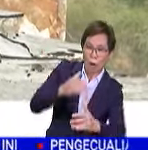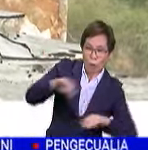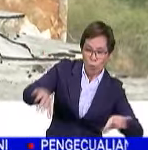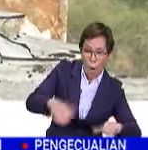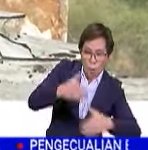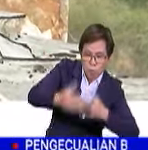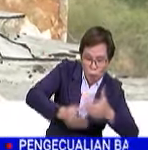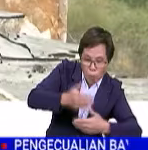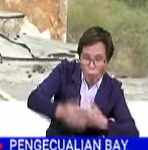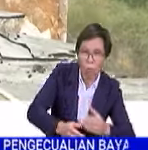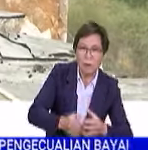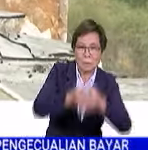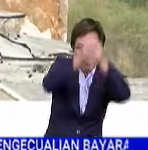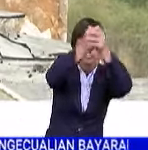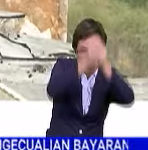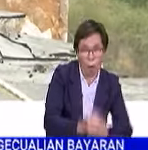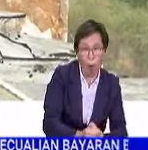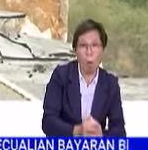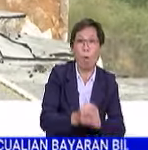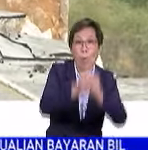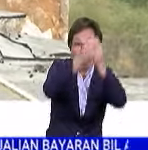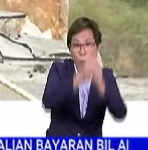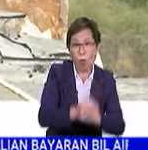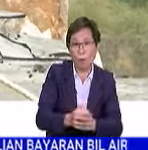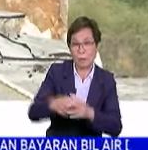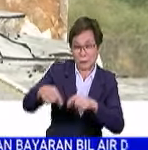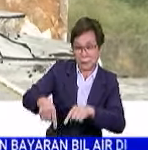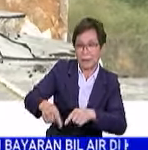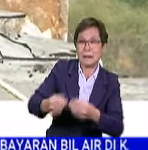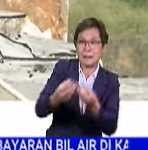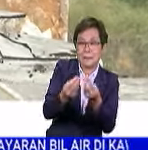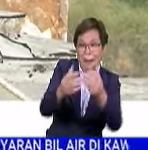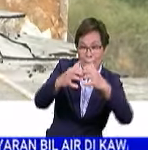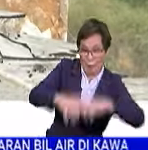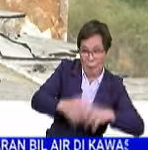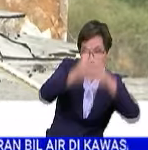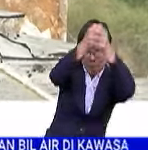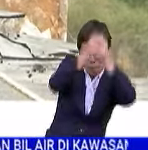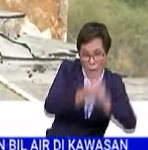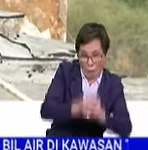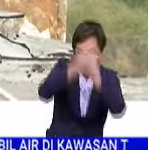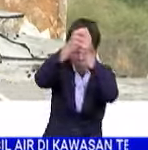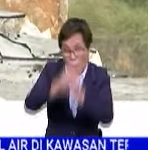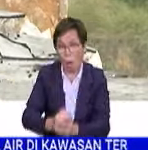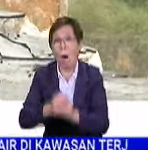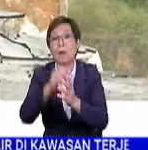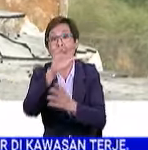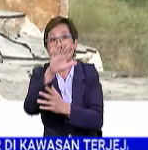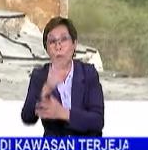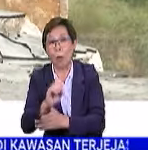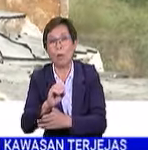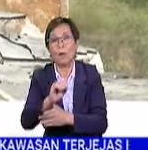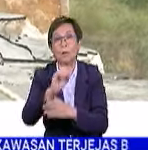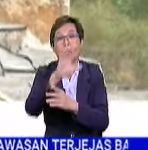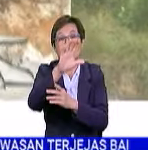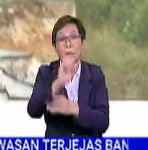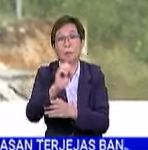untuk menanam 50 sheet pile di lokasi Jalan Mendap ini yang melibatkan 150